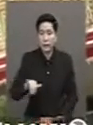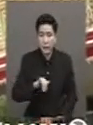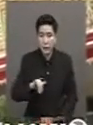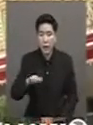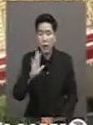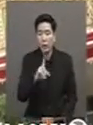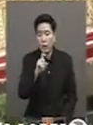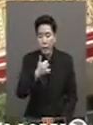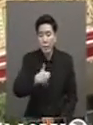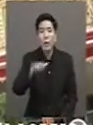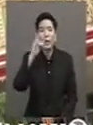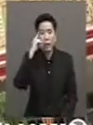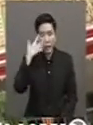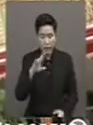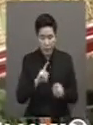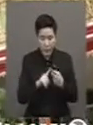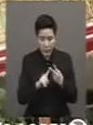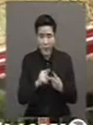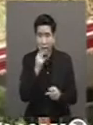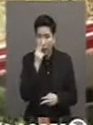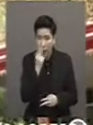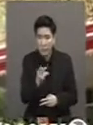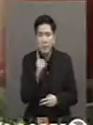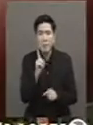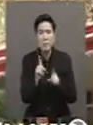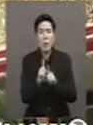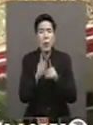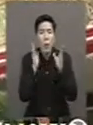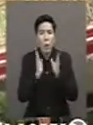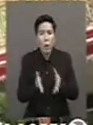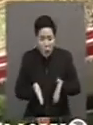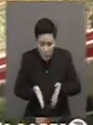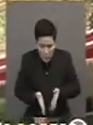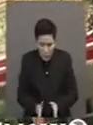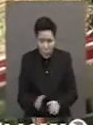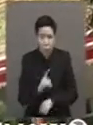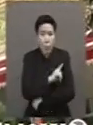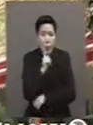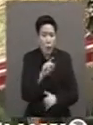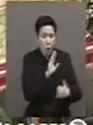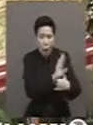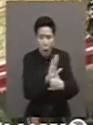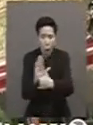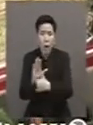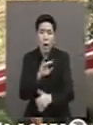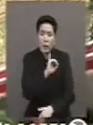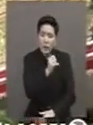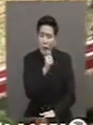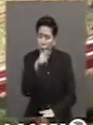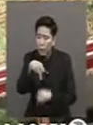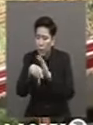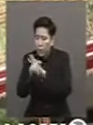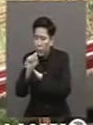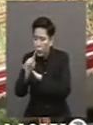ไปแล้วอีกอย่างหนึ่งก็ให้เห็นว่าเป็นสัจธรรมว่าคนเราเกิดวันไหนก็ต้องตายเพราะที่ทาสีแ